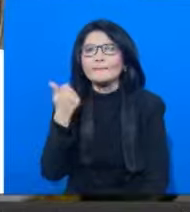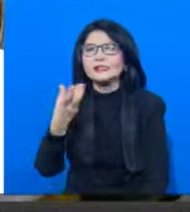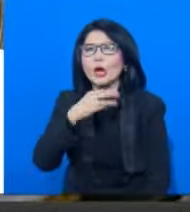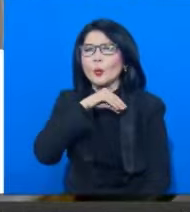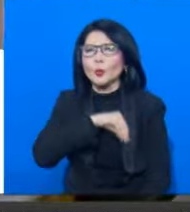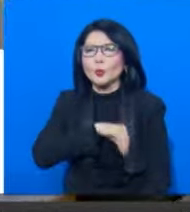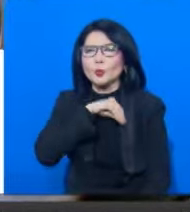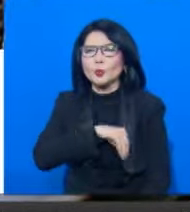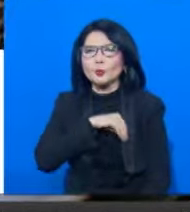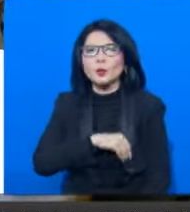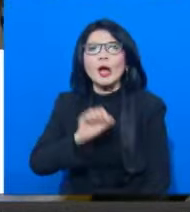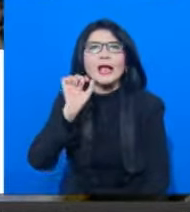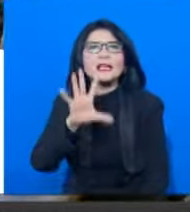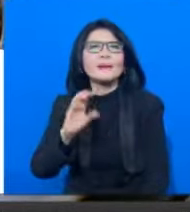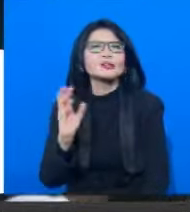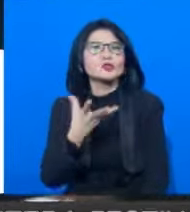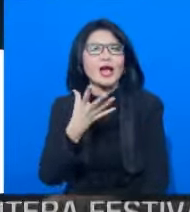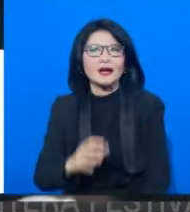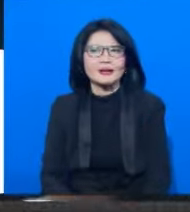rupiah hingga 5 juta rupiah.